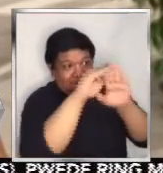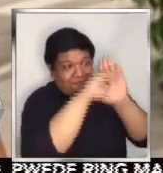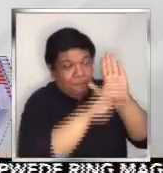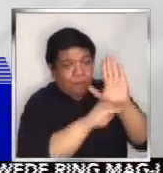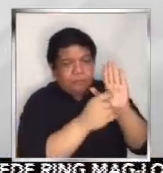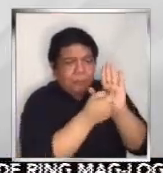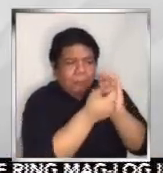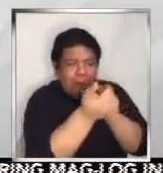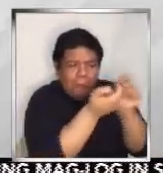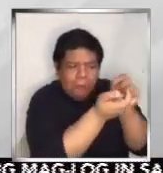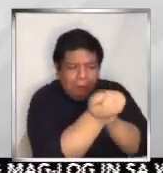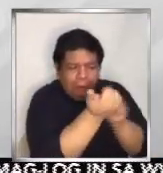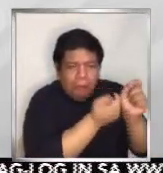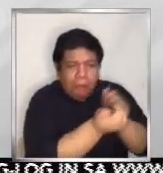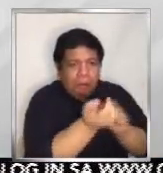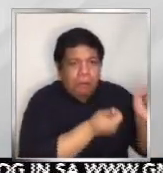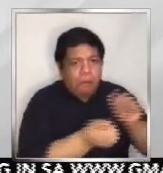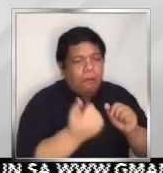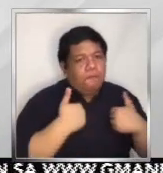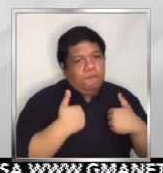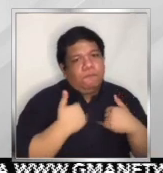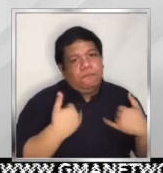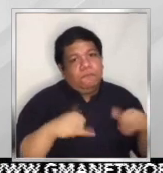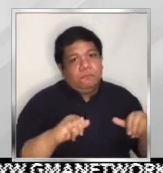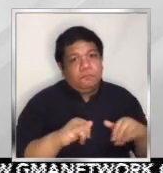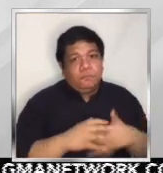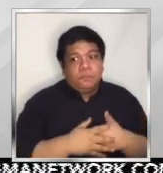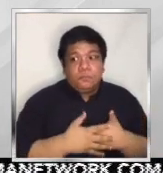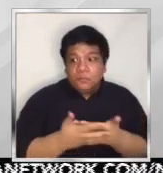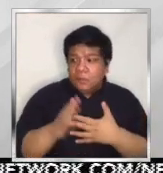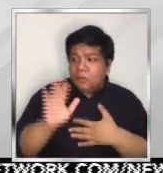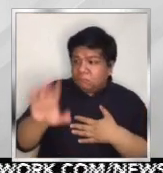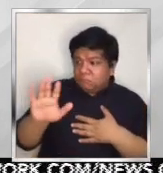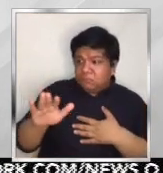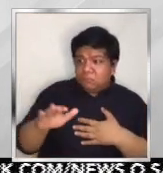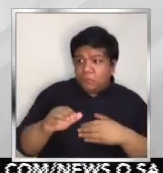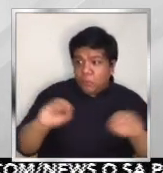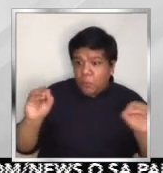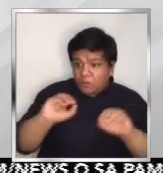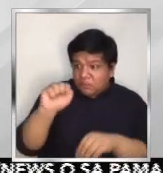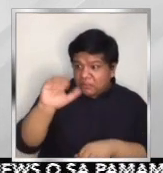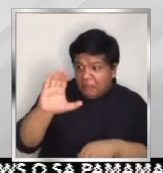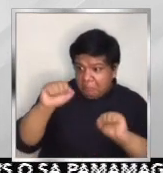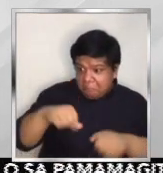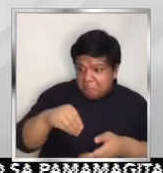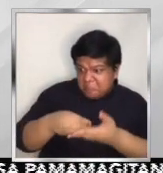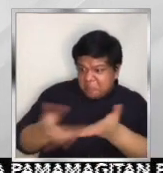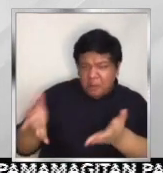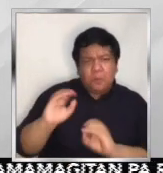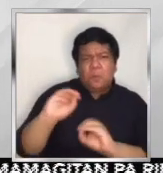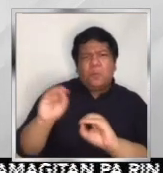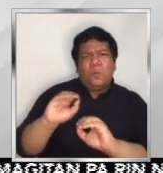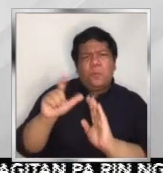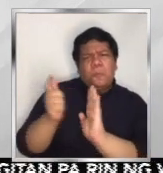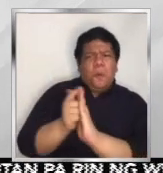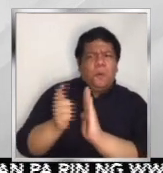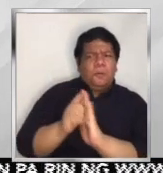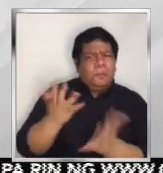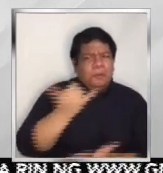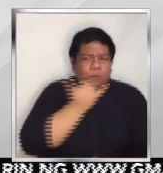ayuda. Form hindi po nabigyan. Hindi po pwedeng bigyan yung walang form, mukhang mali yata yung information, baka lang po hindi